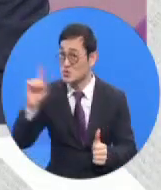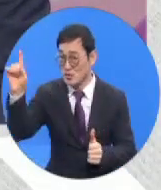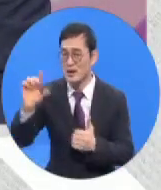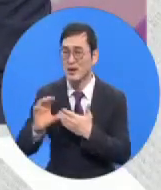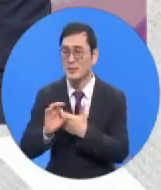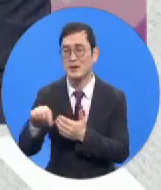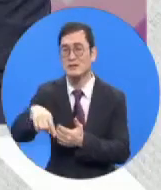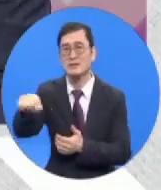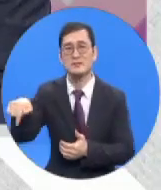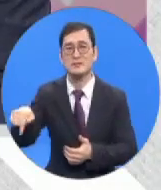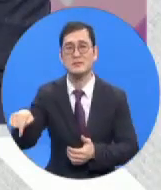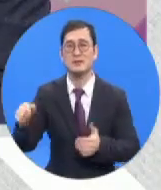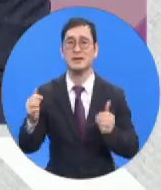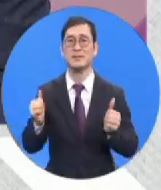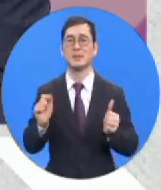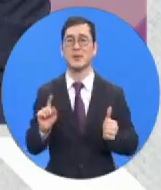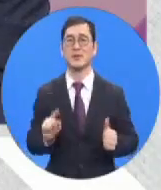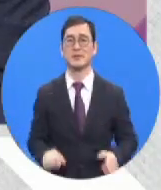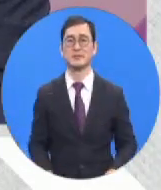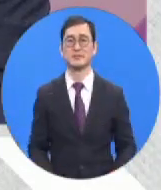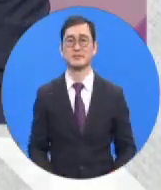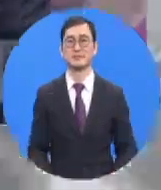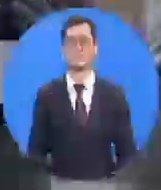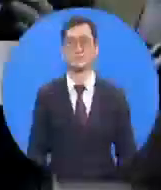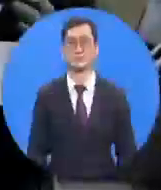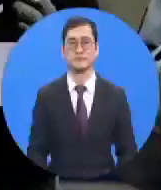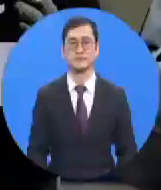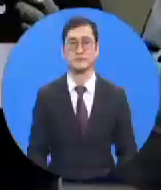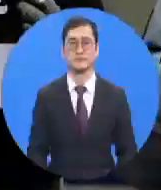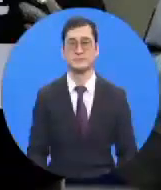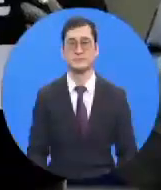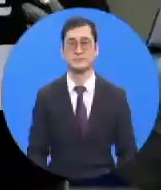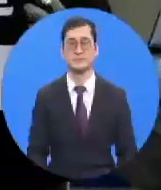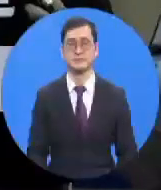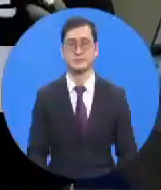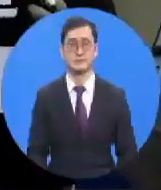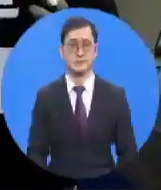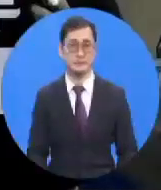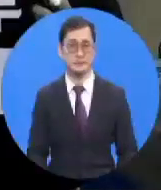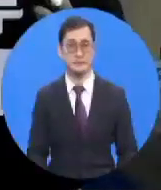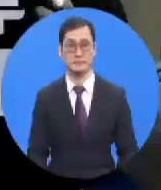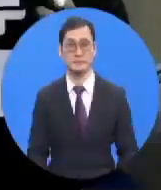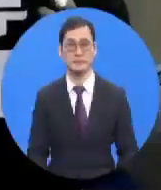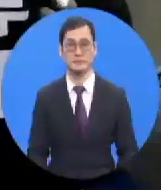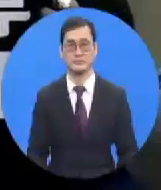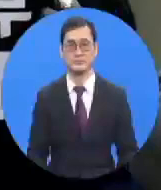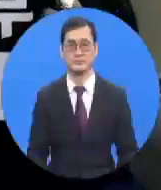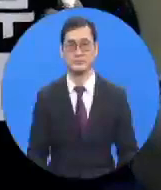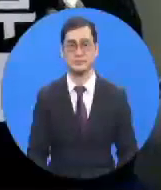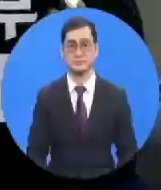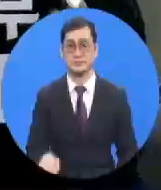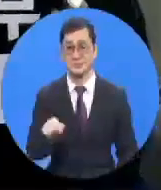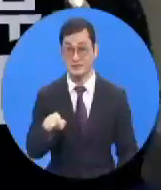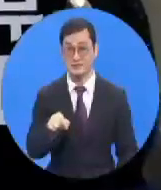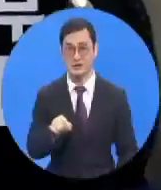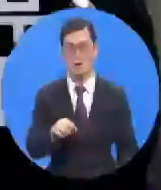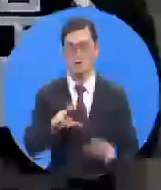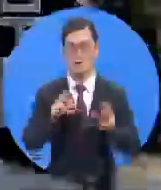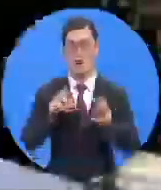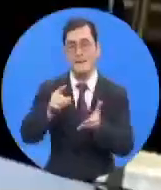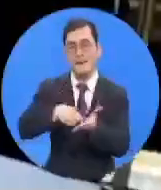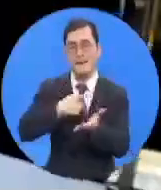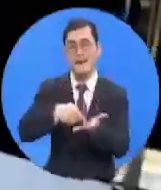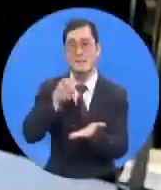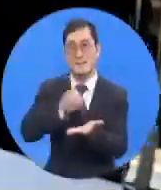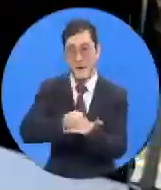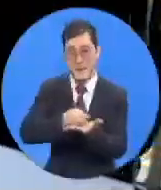판단할까요? 일단 국가를 상대로 하는 손해배상 청구는 좀 독특하기 때문에, 예. 그렇기 때문에 국가배상법이 있거든요. 근데